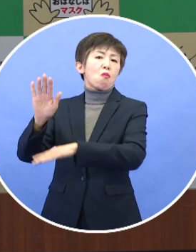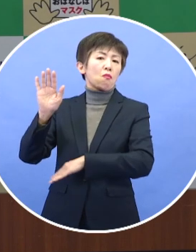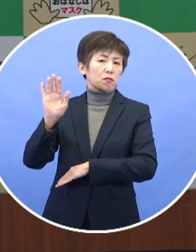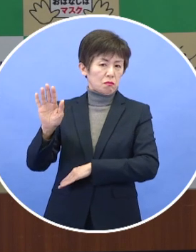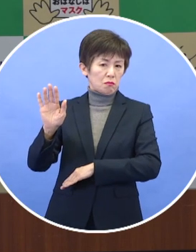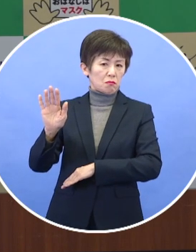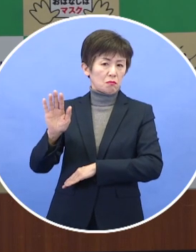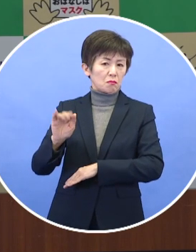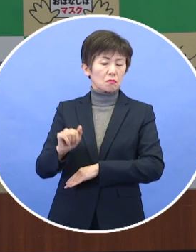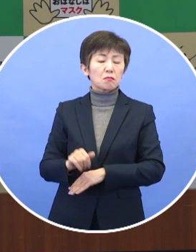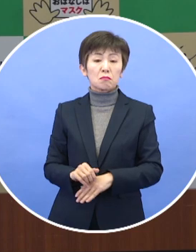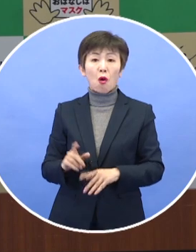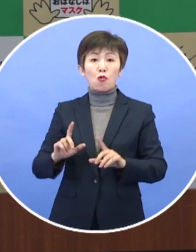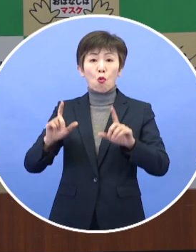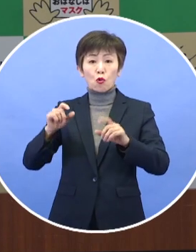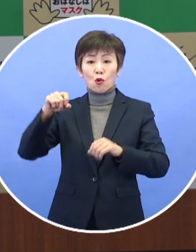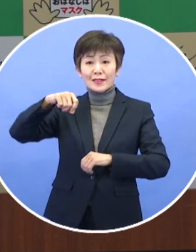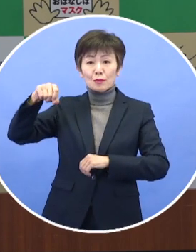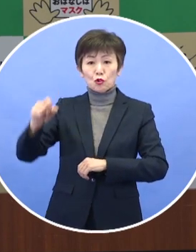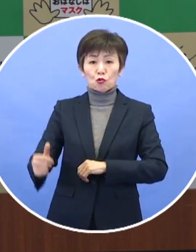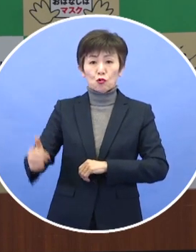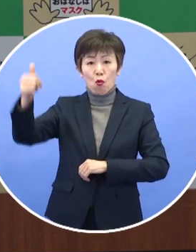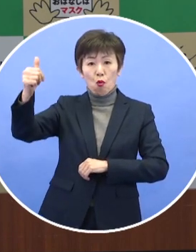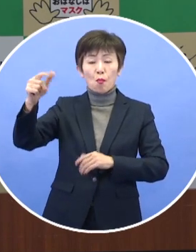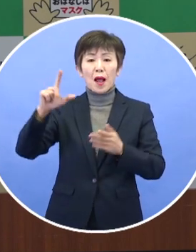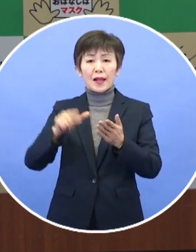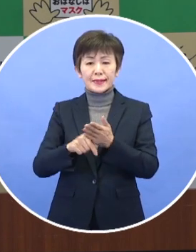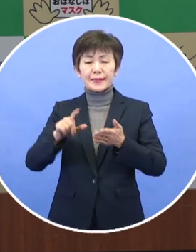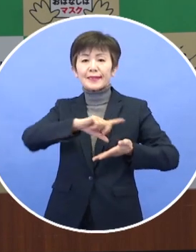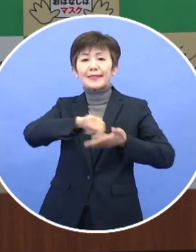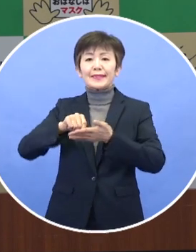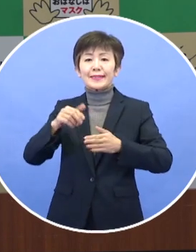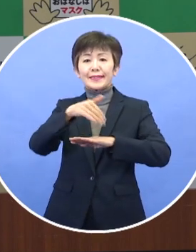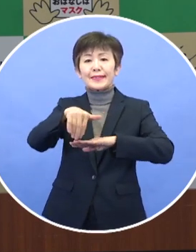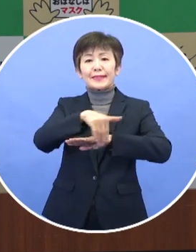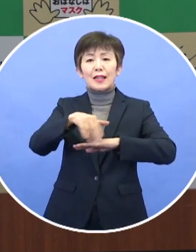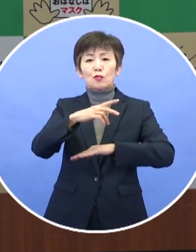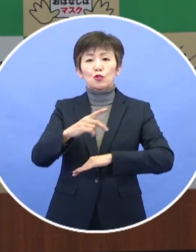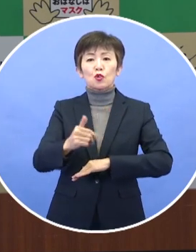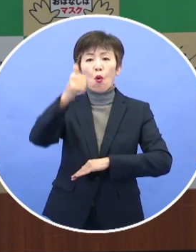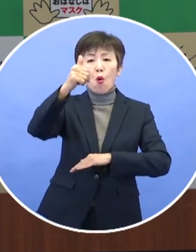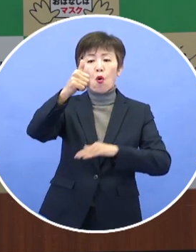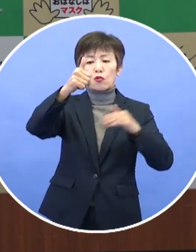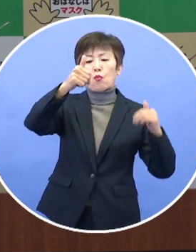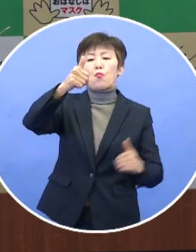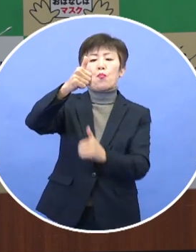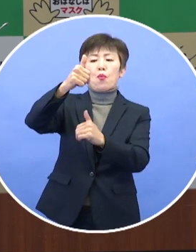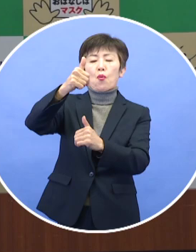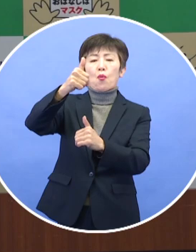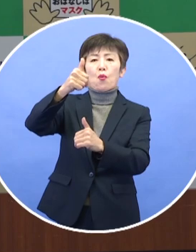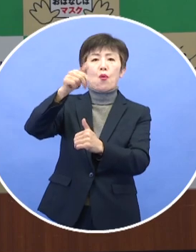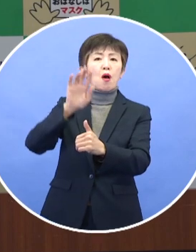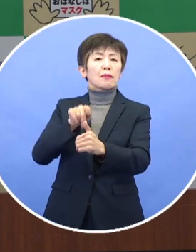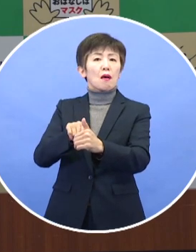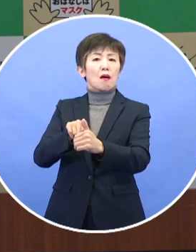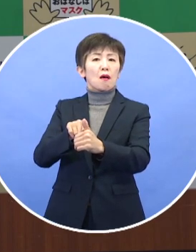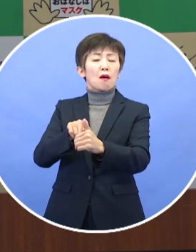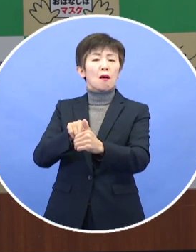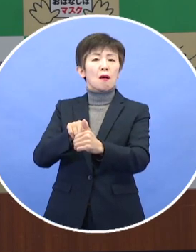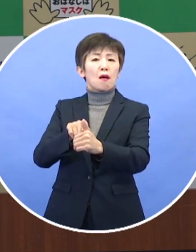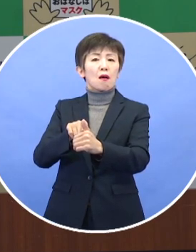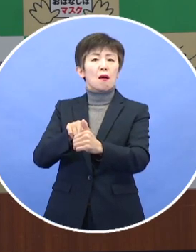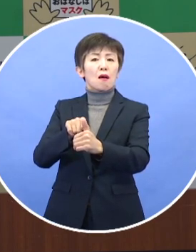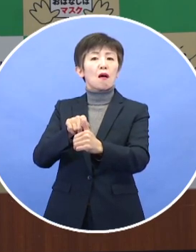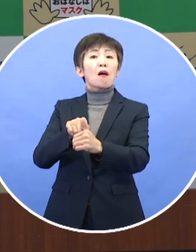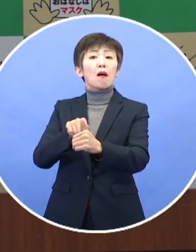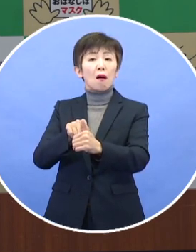ね、東京事務所長は地域戦略部長の部の下にあったわけですね。部の中にありました。ですが首